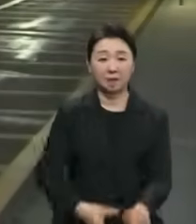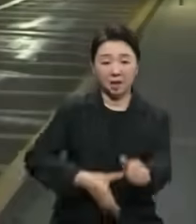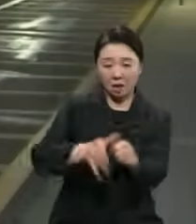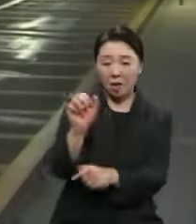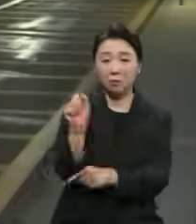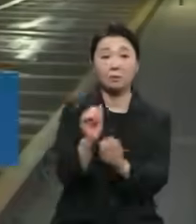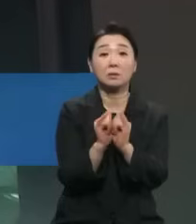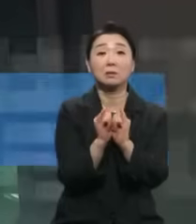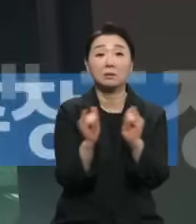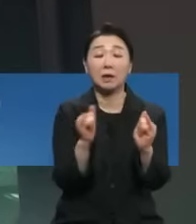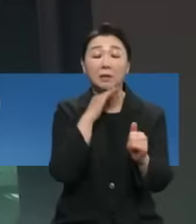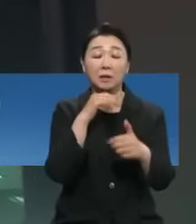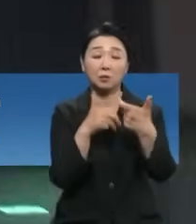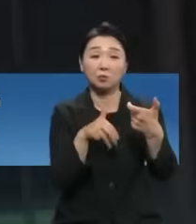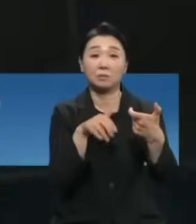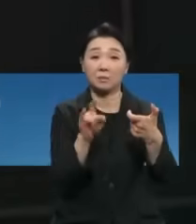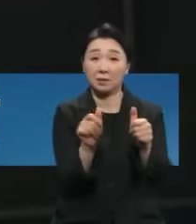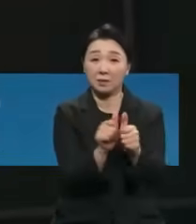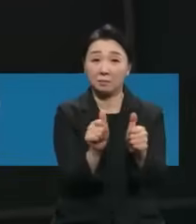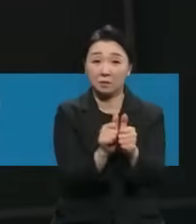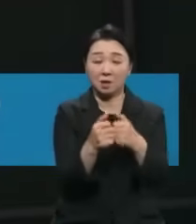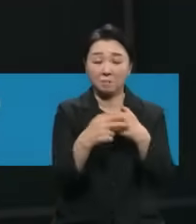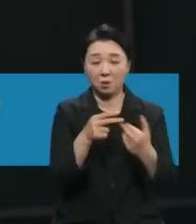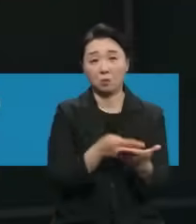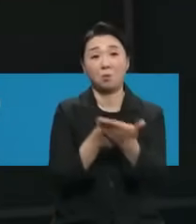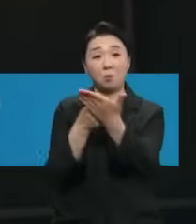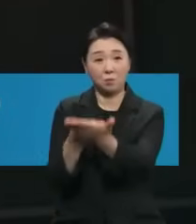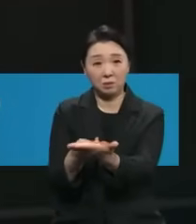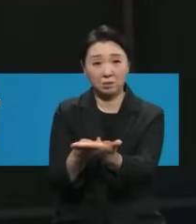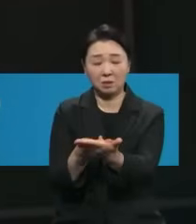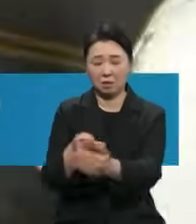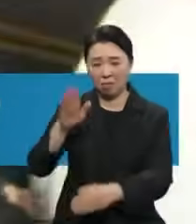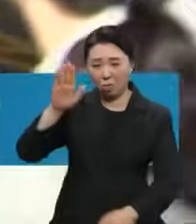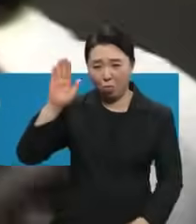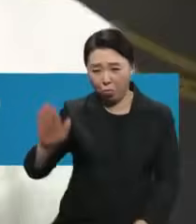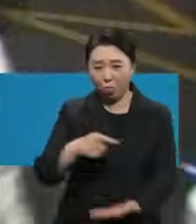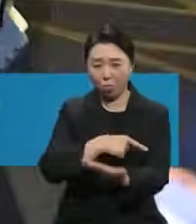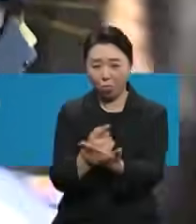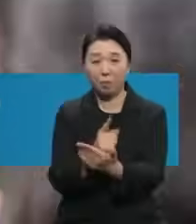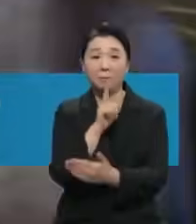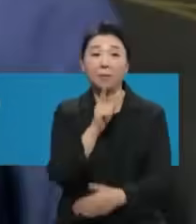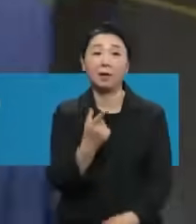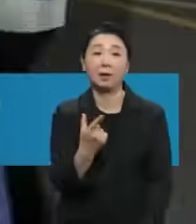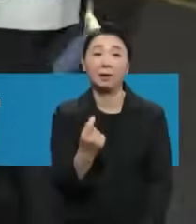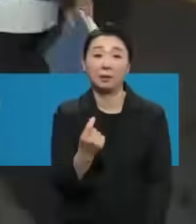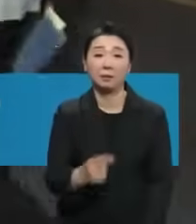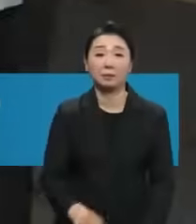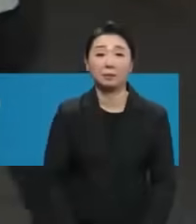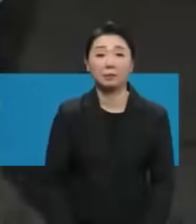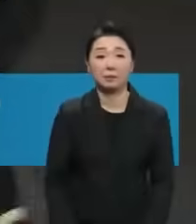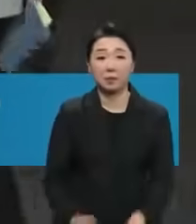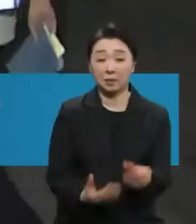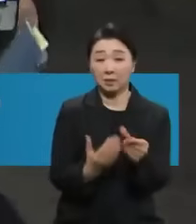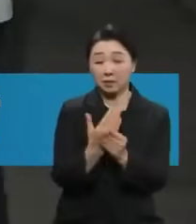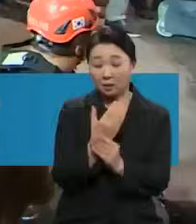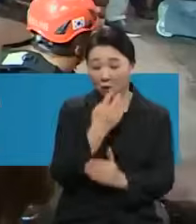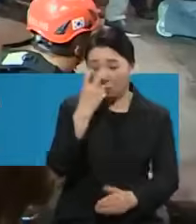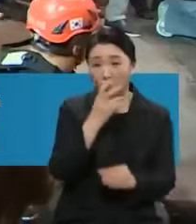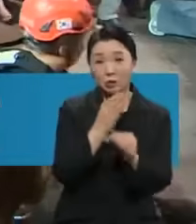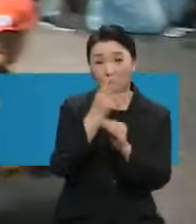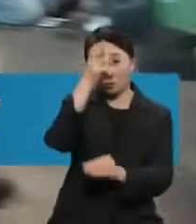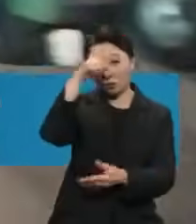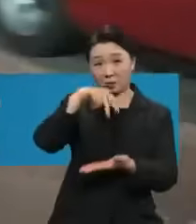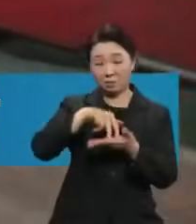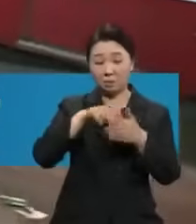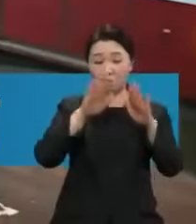가해 차량 운전자는 60대 남성으로 병원으로 옮겨졌는데 급발진을 주장하는 걸로 알려졌습니다. 사고 경위를 조사 중인